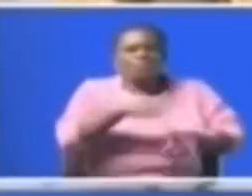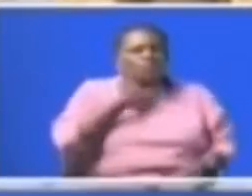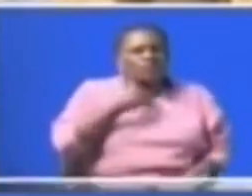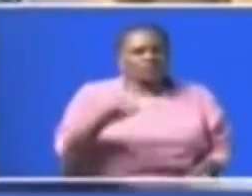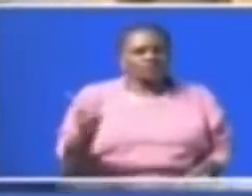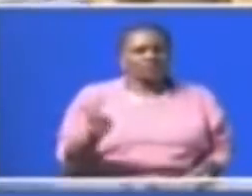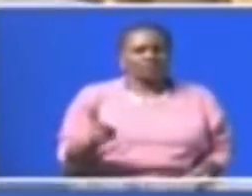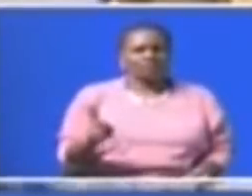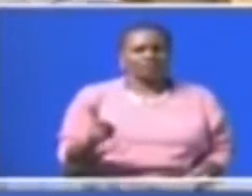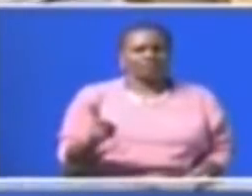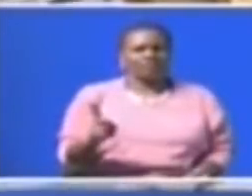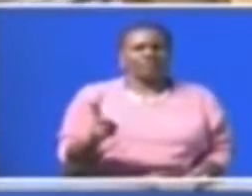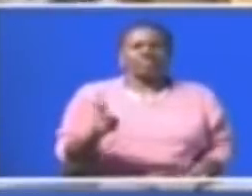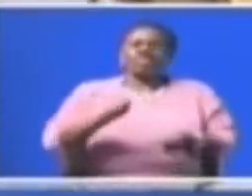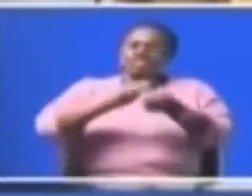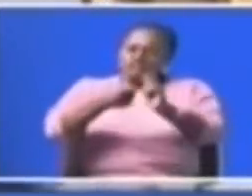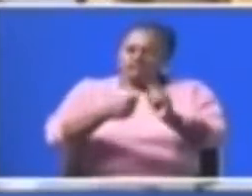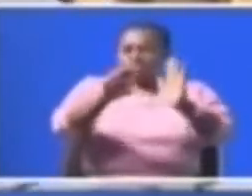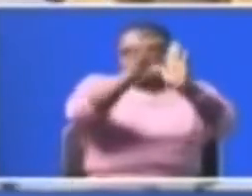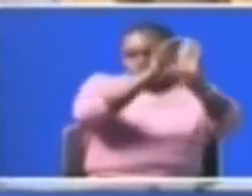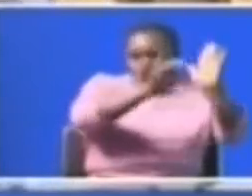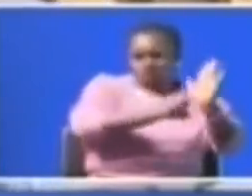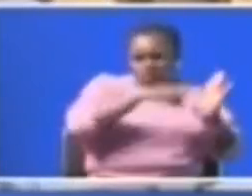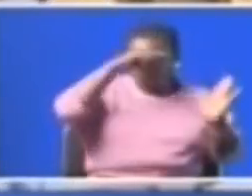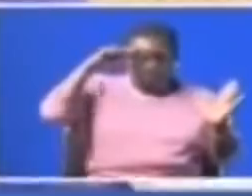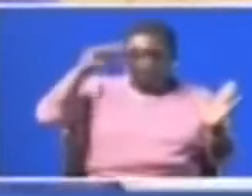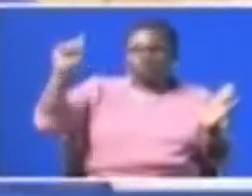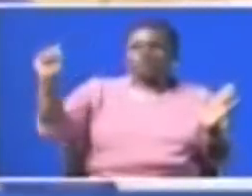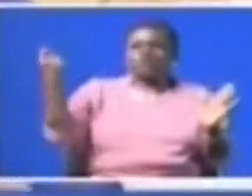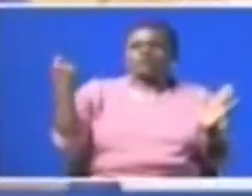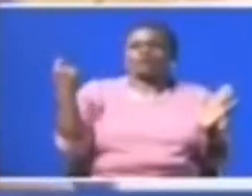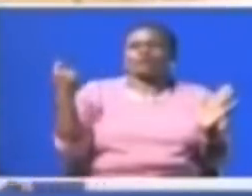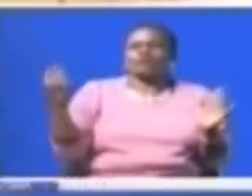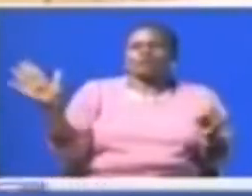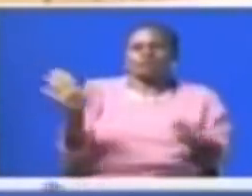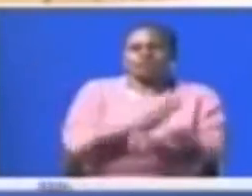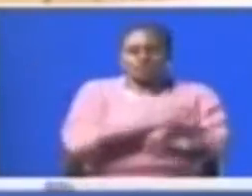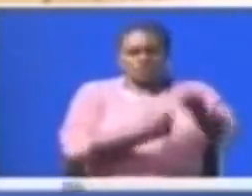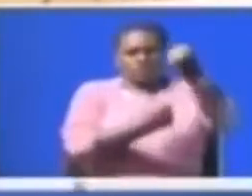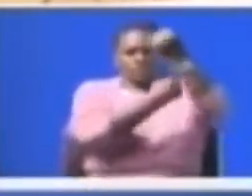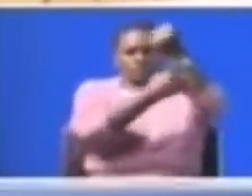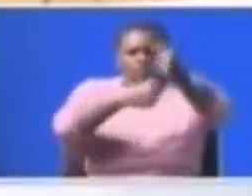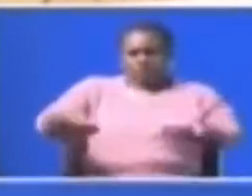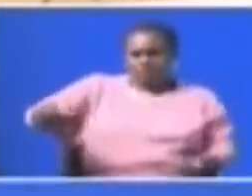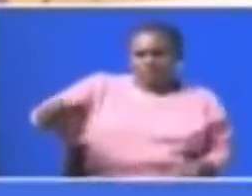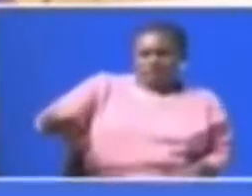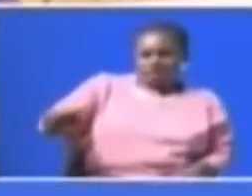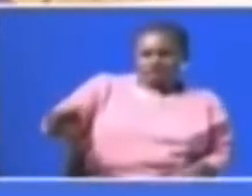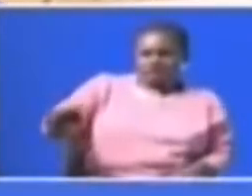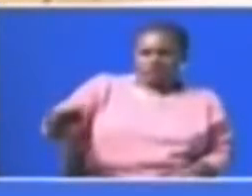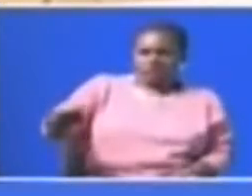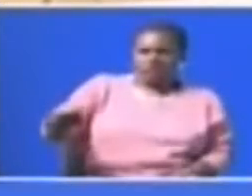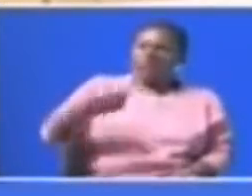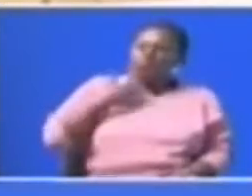kiti. Tuna change katiba kwa sababu ya Kenya. We fully support the handshake and we want